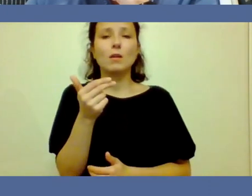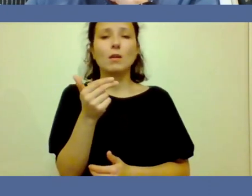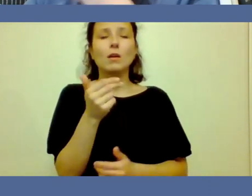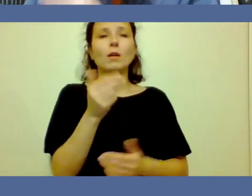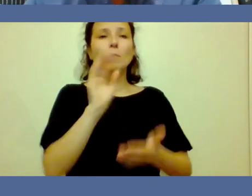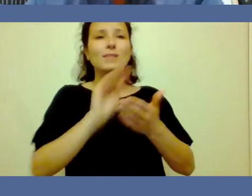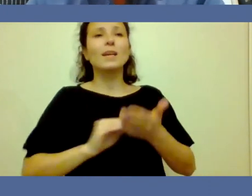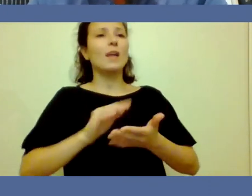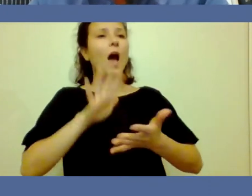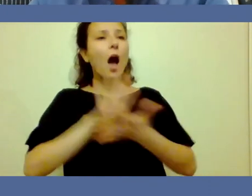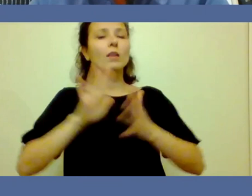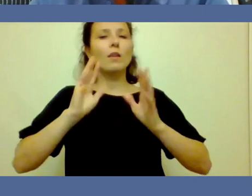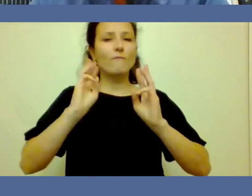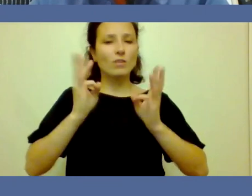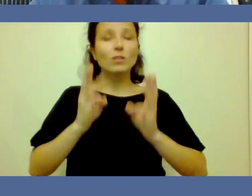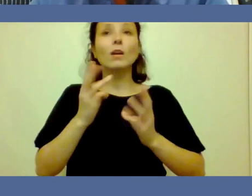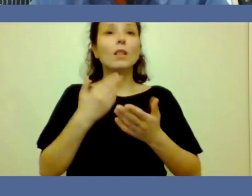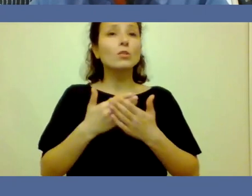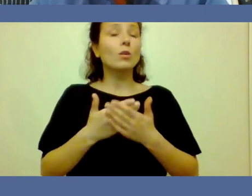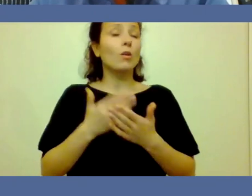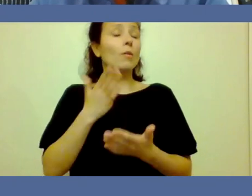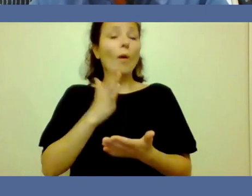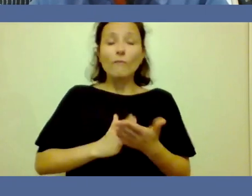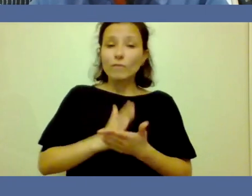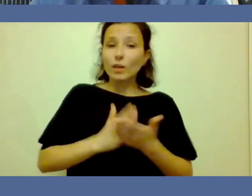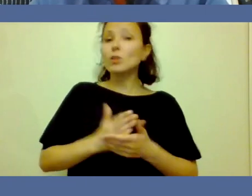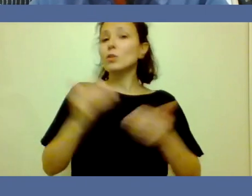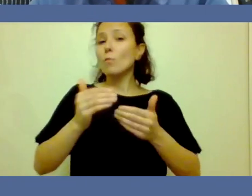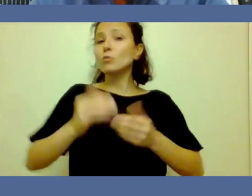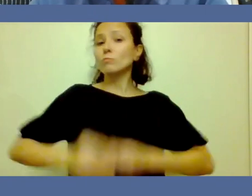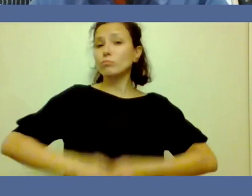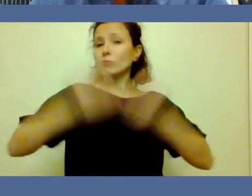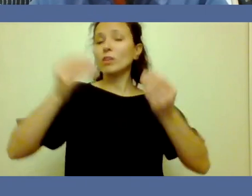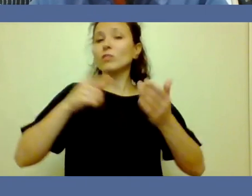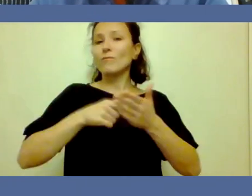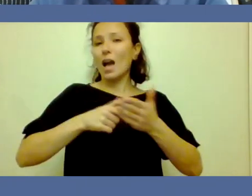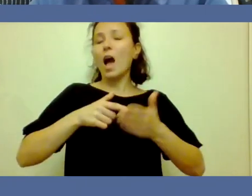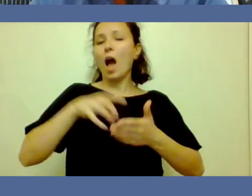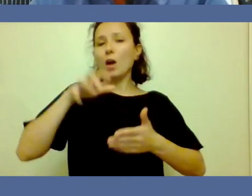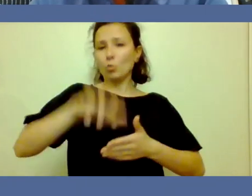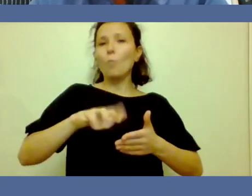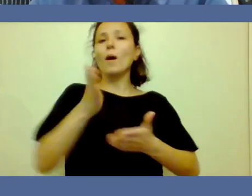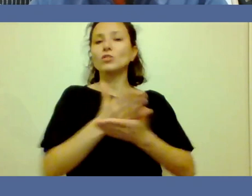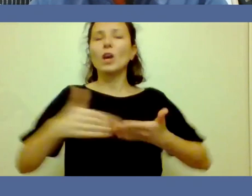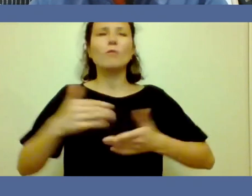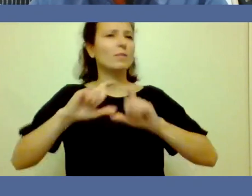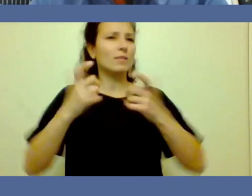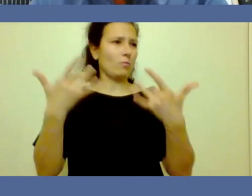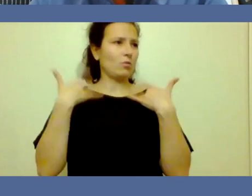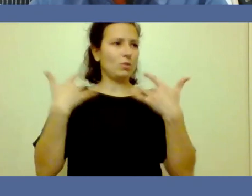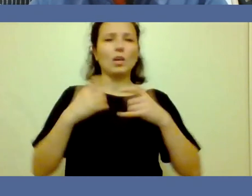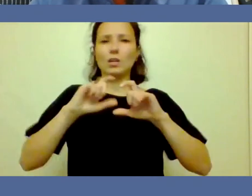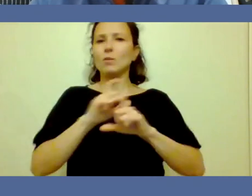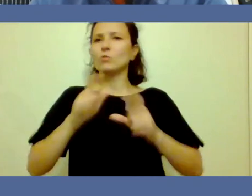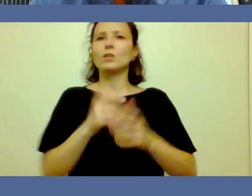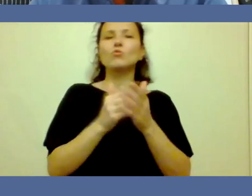warsztatowym, dlatego że wierzę w to, że można rozwijać się w tej dziedzinie całe życie i że nieustannie należy zmieniać narzędzia